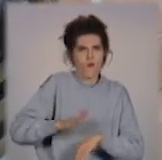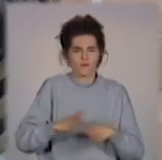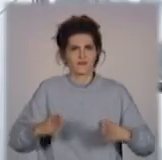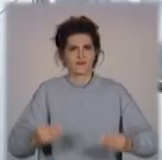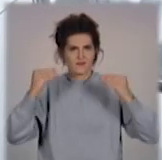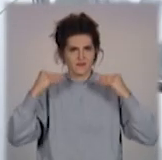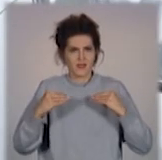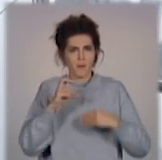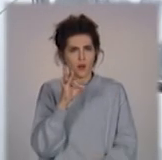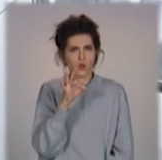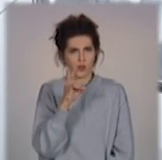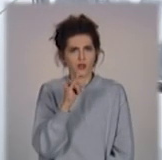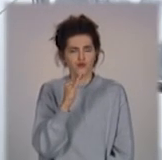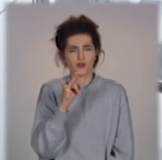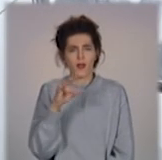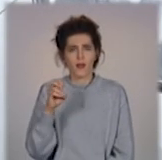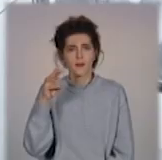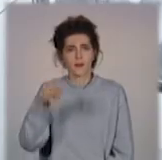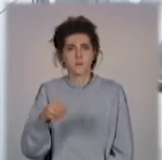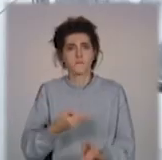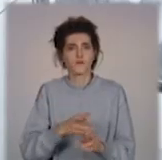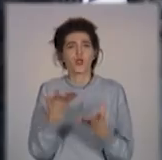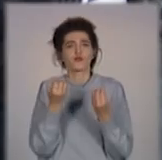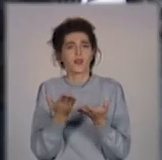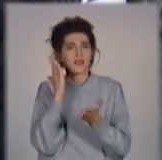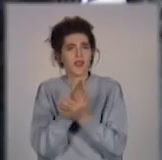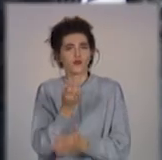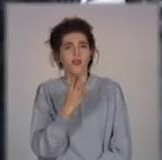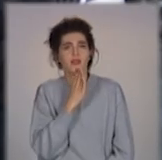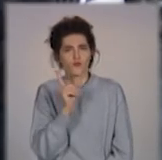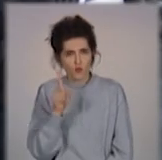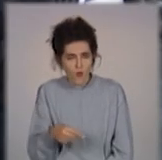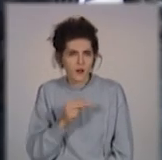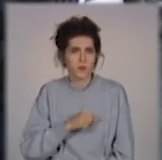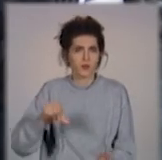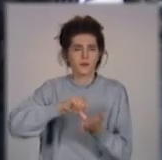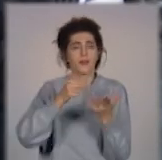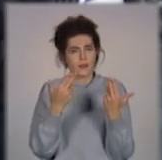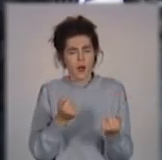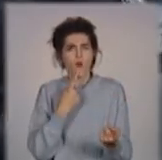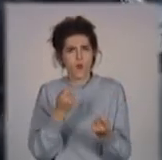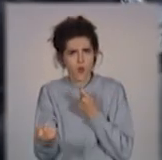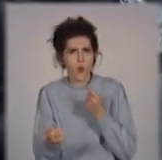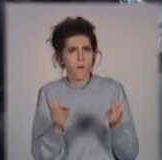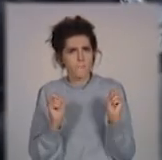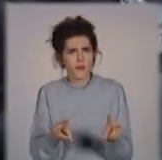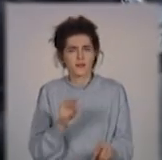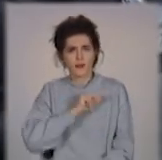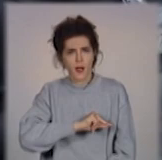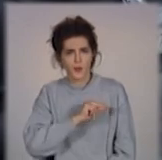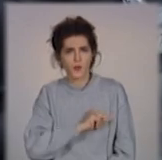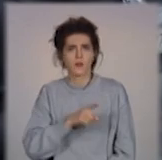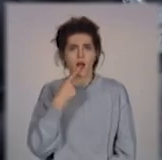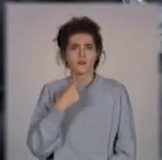чесно. А ось у місті за порядком стежить Вікторія. Каже, робота небезпечна, але вже звикла. На чергуваннях жіночу сумочку